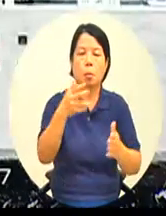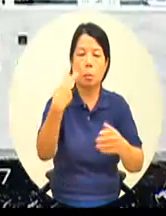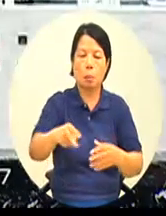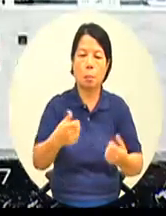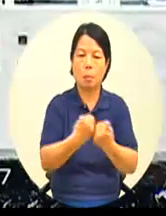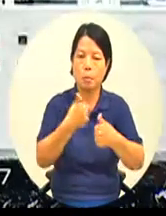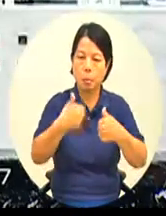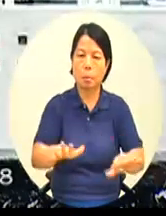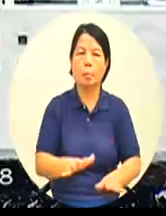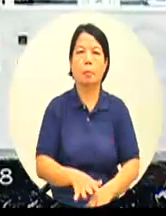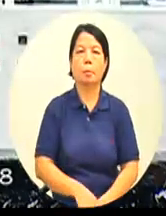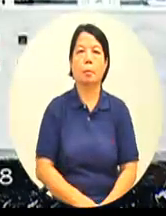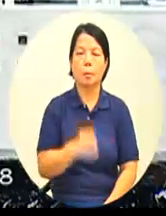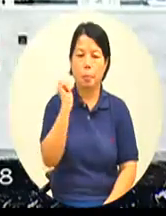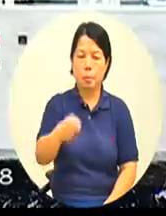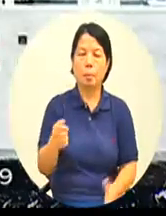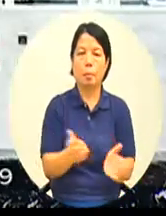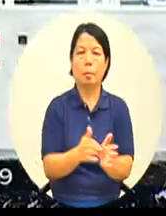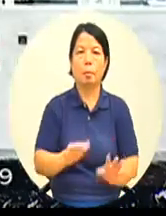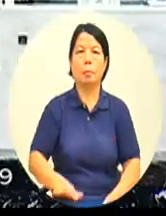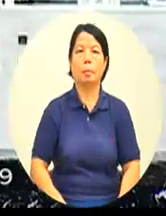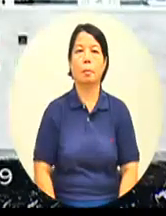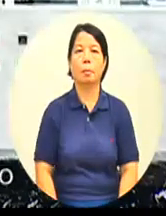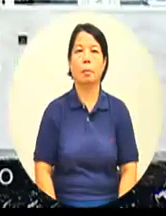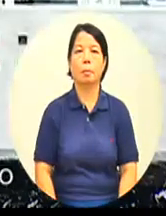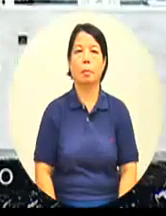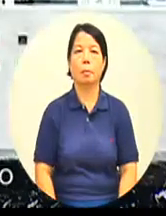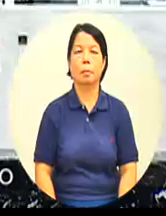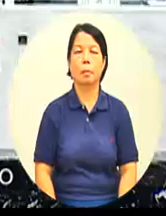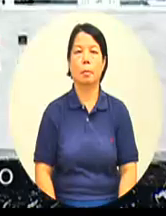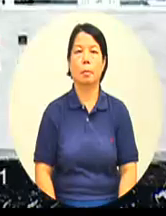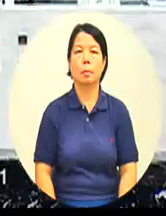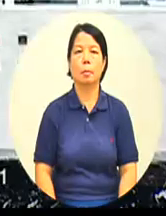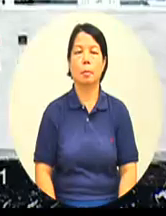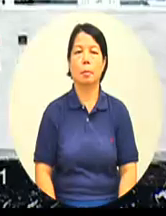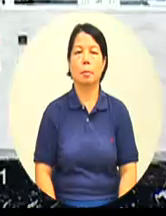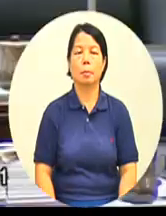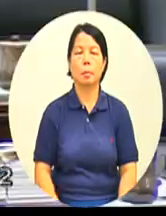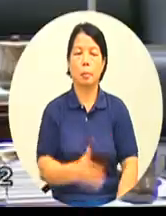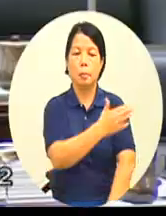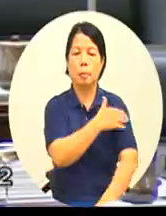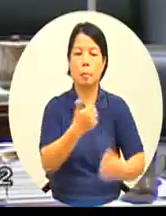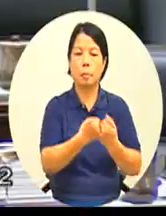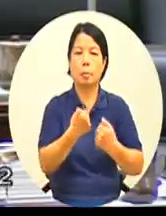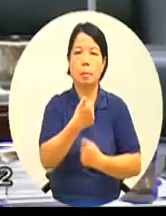啊。好，请陈信宜议员。